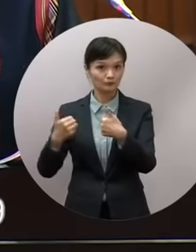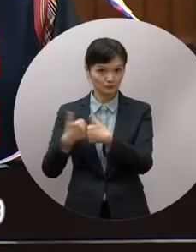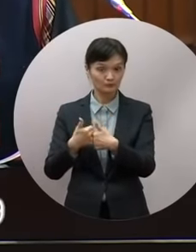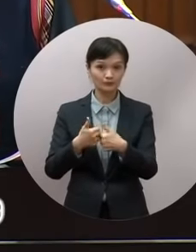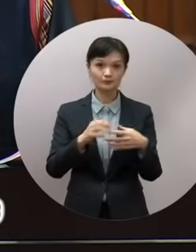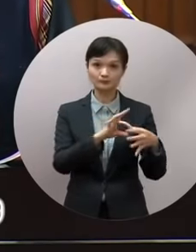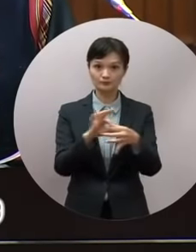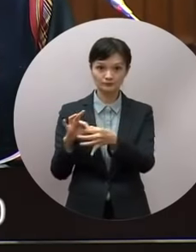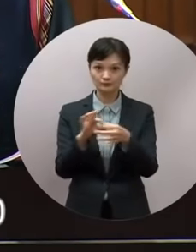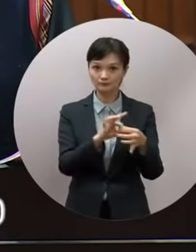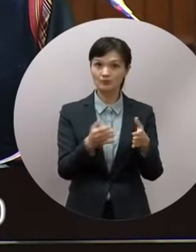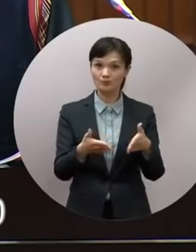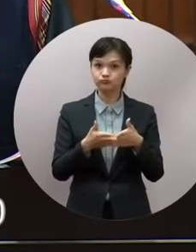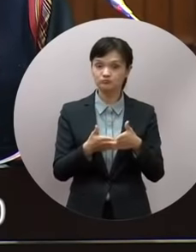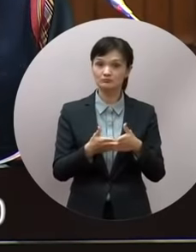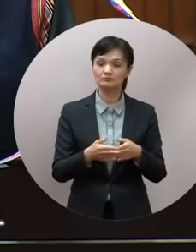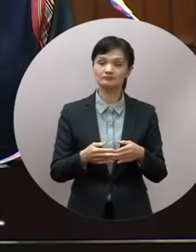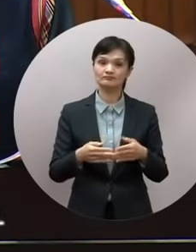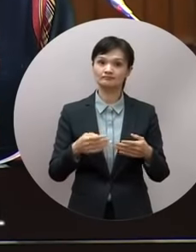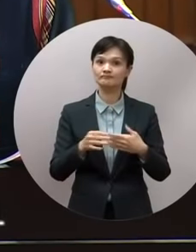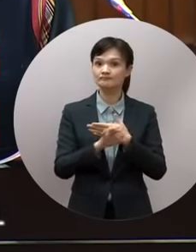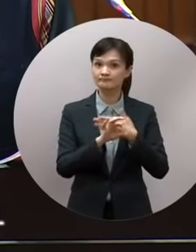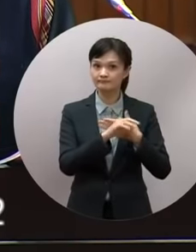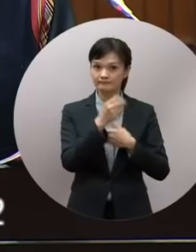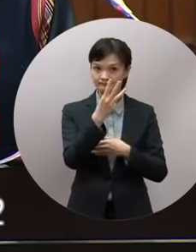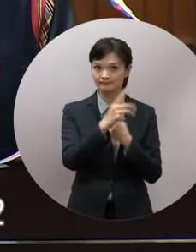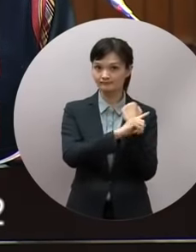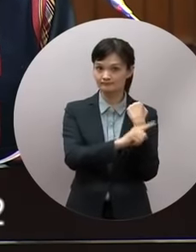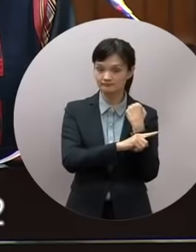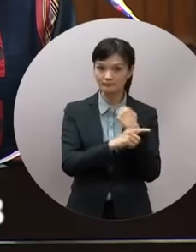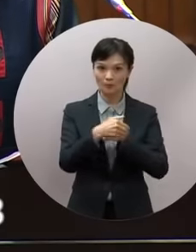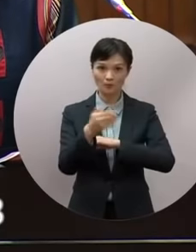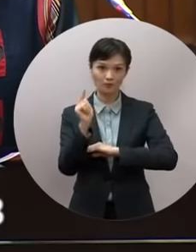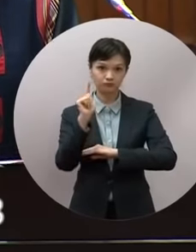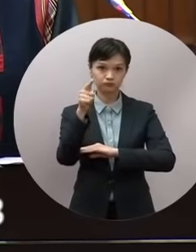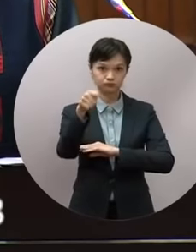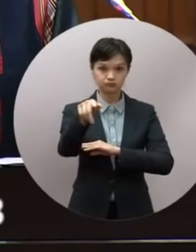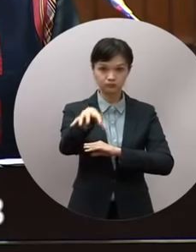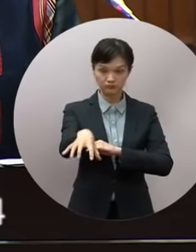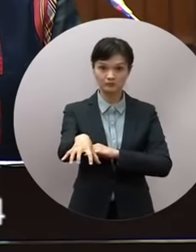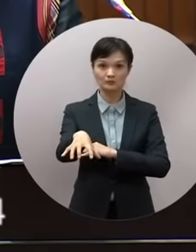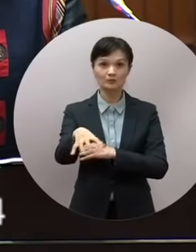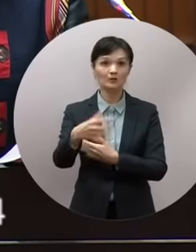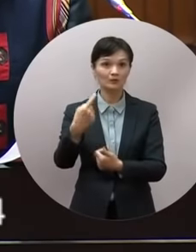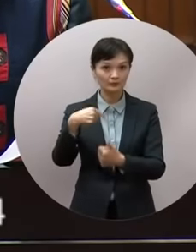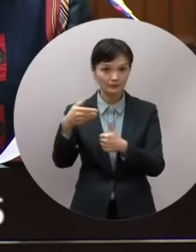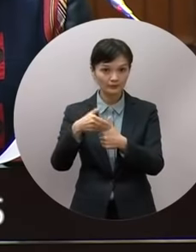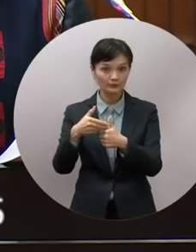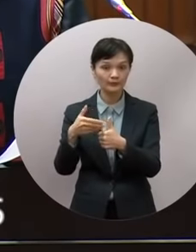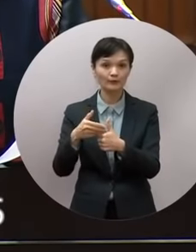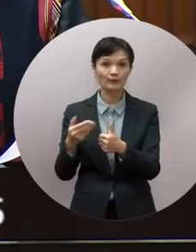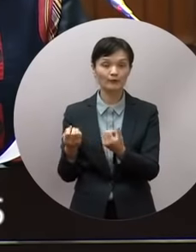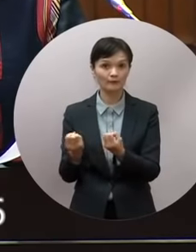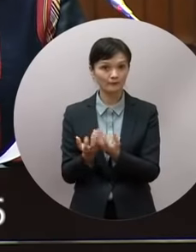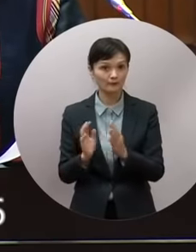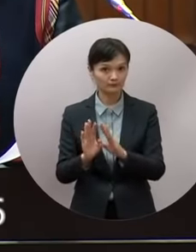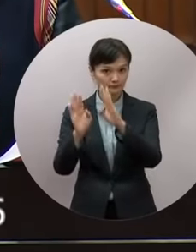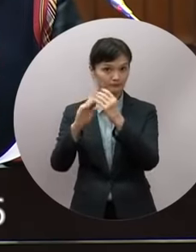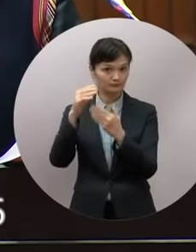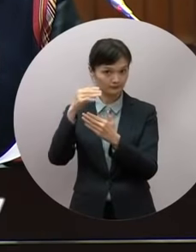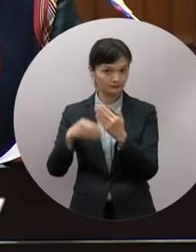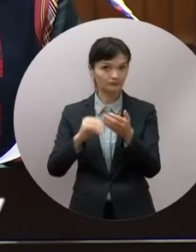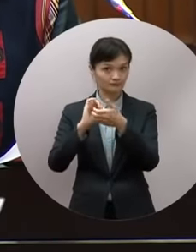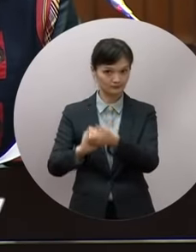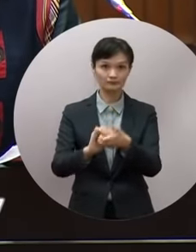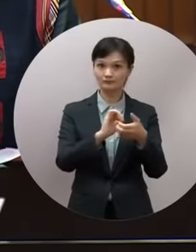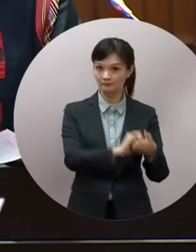以实验三法、偏远地区学校教育发展条例，我们顺利的制定了。而原住民族